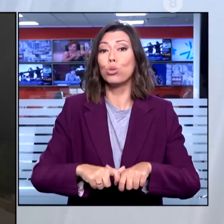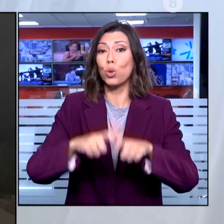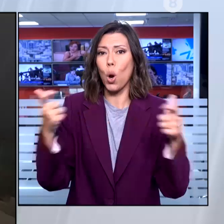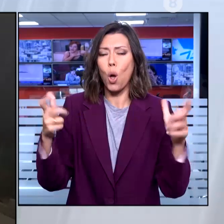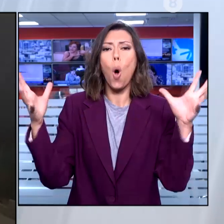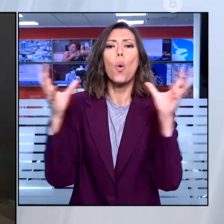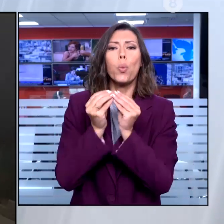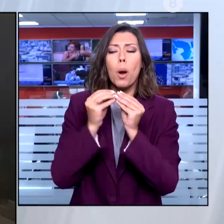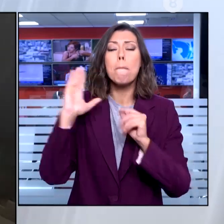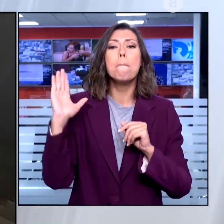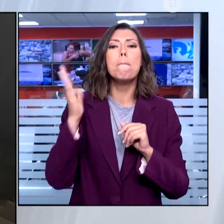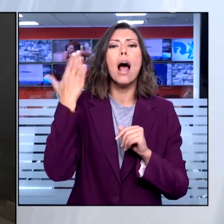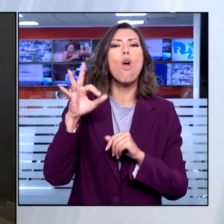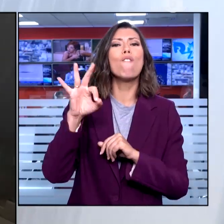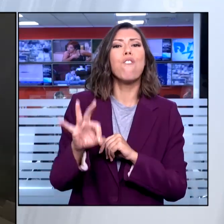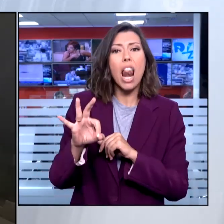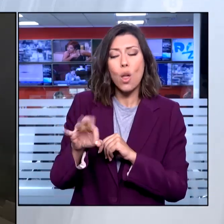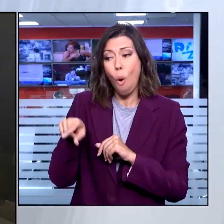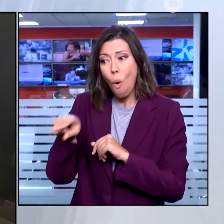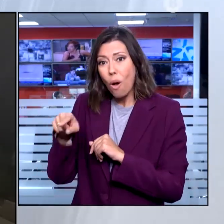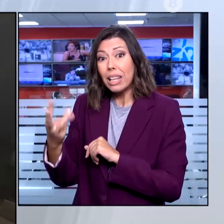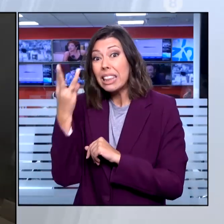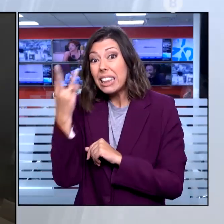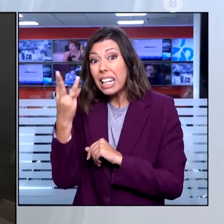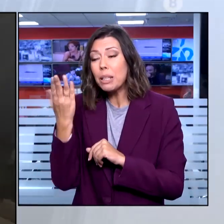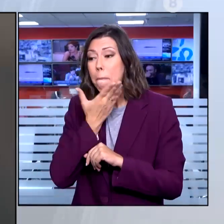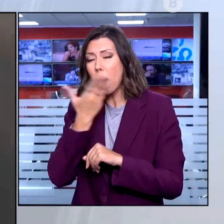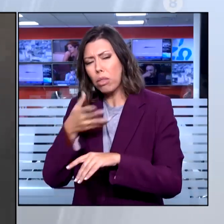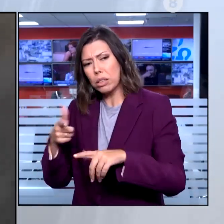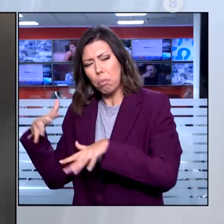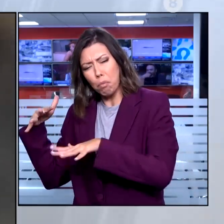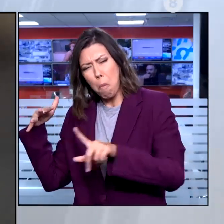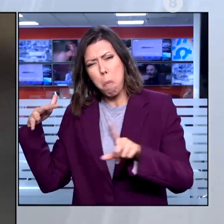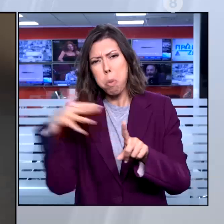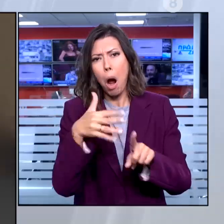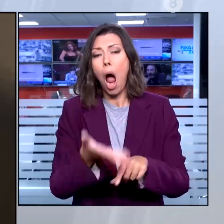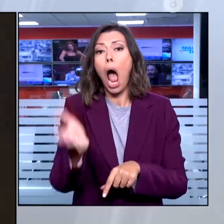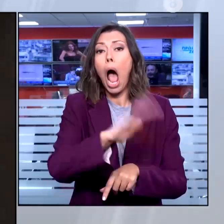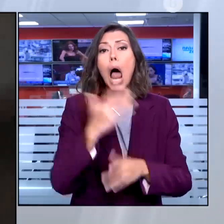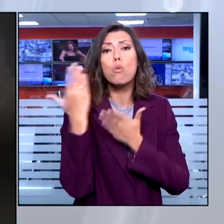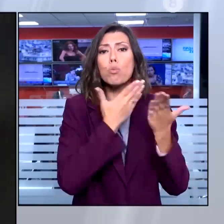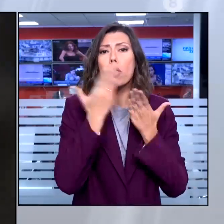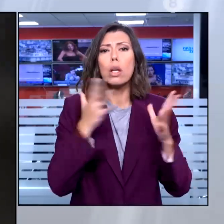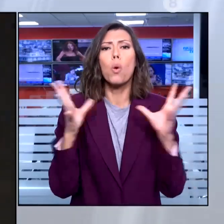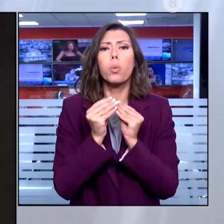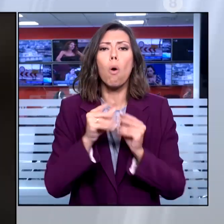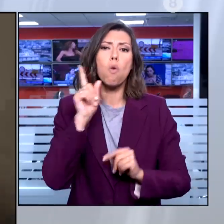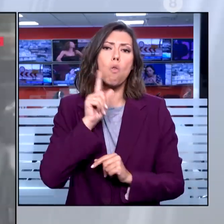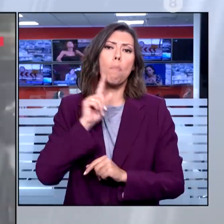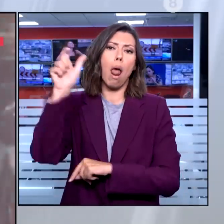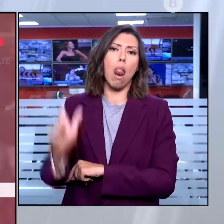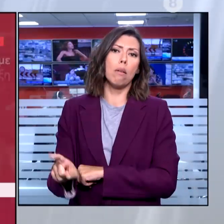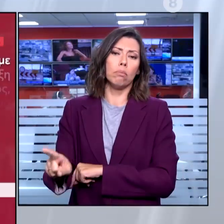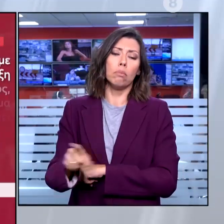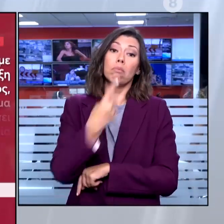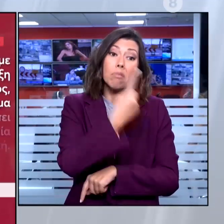ρόπαλα μαθητές σε προάβλιο σχολείου στο Παλαιοφάλιρο, στέλνοντάς τους στο νοσοκομείο. Ο ένας από τους τραυματίες, μάλιστα, εξακολουθεί να αντιμετωπίζει πρόβλημα.